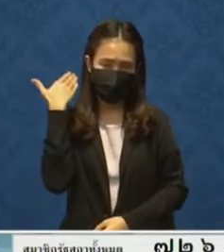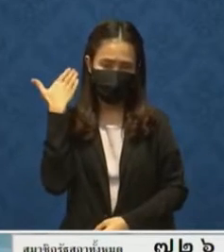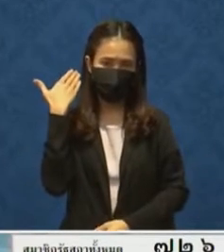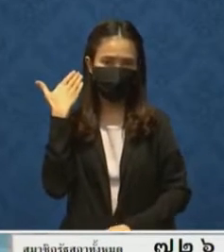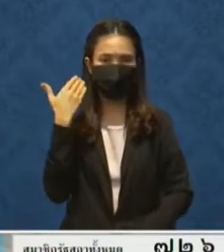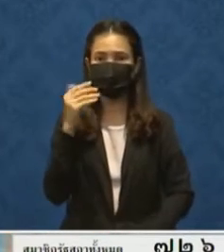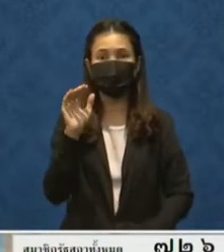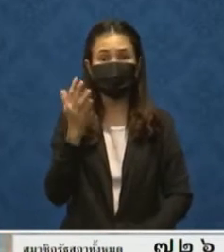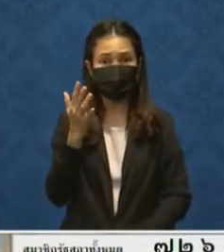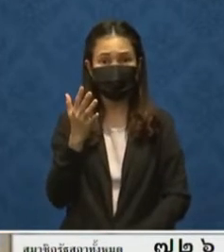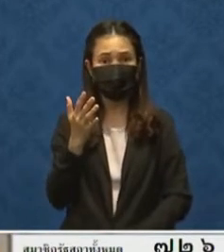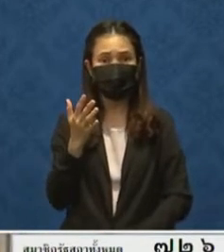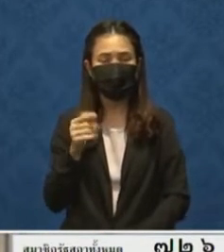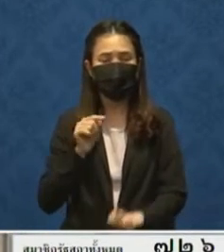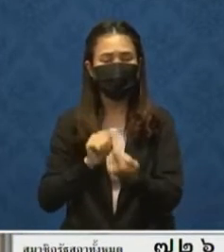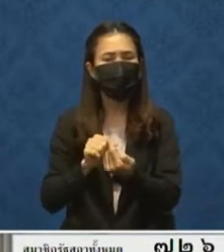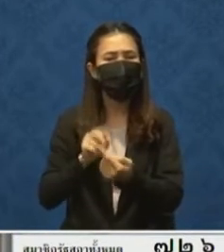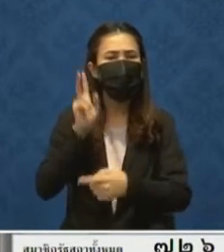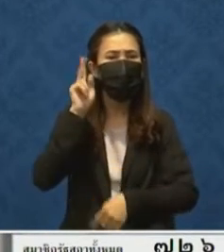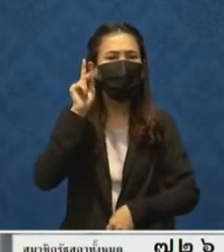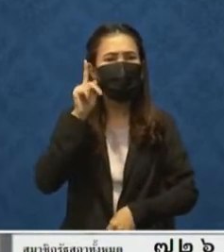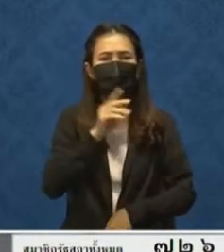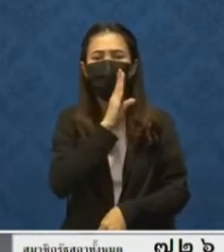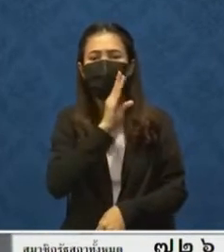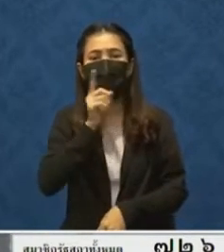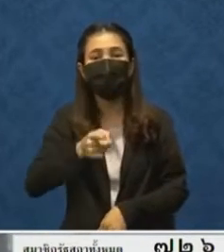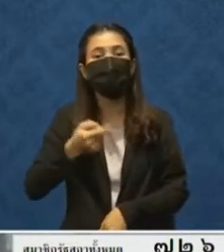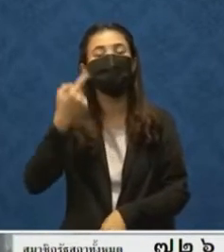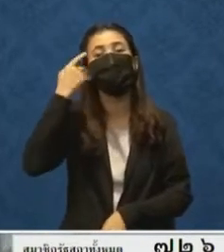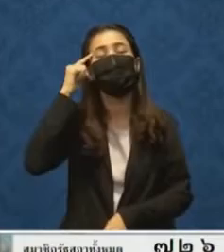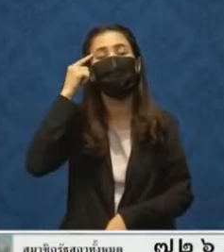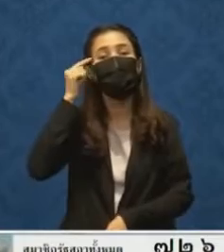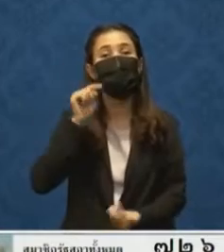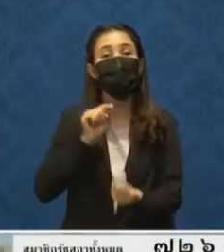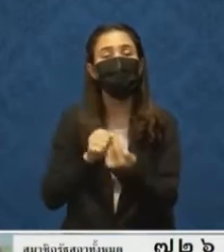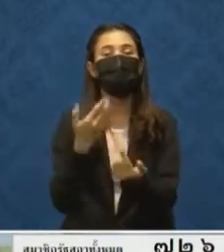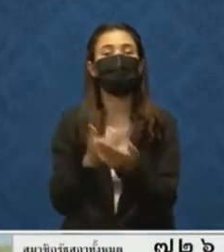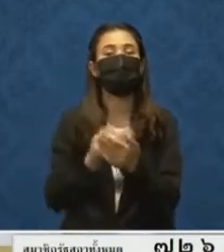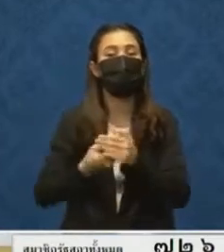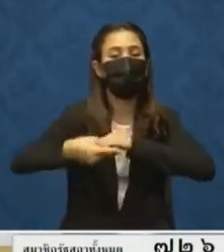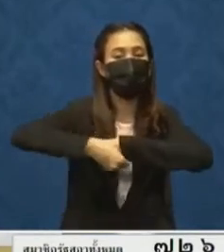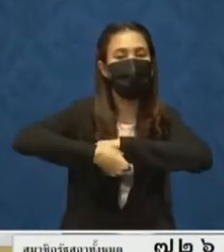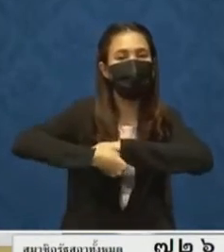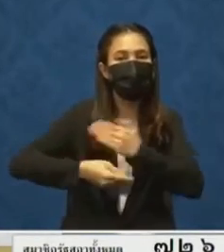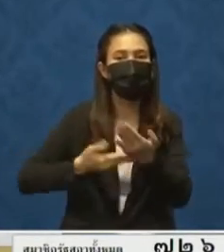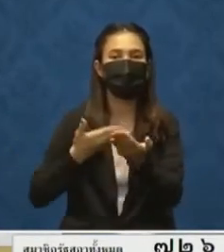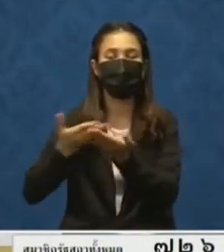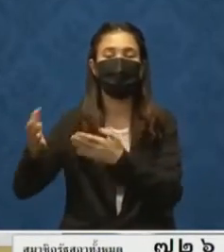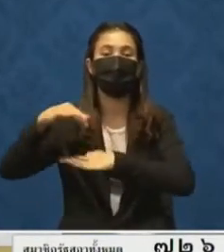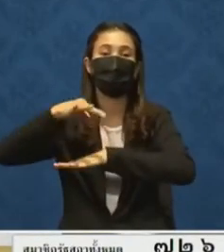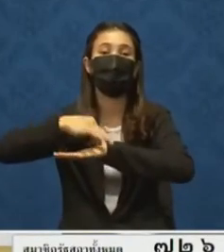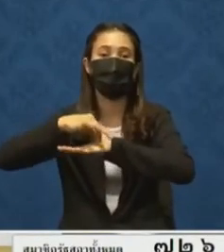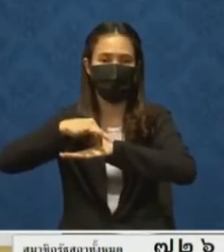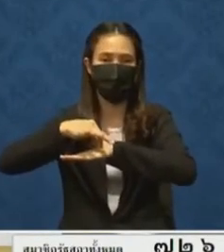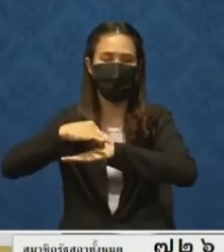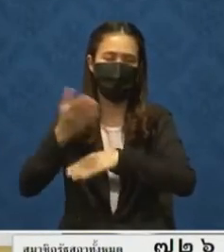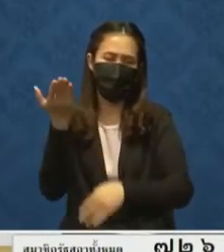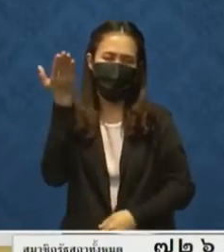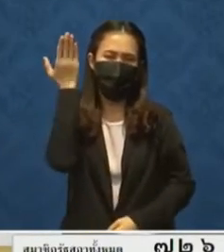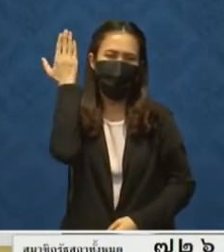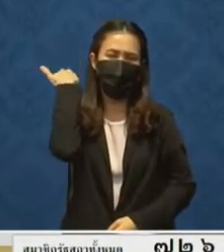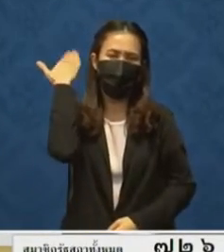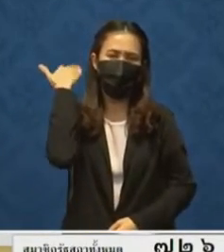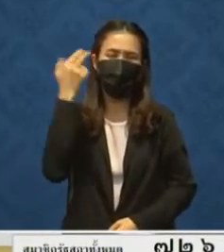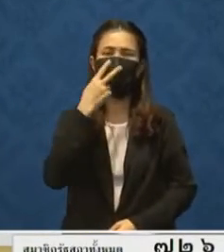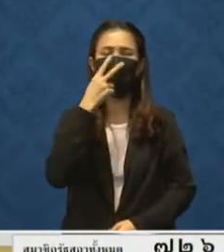ครับมีการออกขาวื่องกริหอแต่ไม่รแต่ขาววามีการเสยเงินเสียตองซ้อ conventionsเรามาดูใสมัยเกาะกร